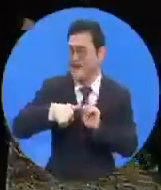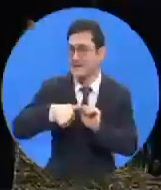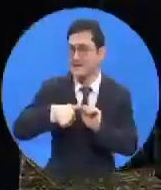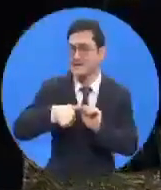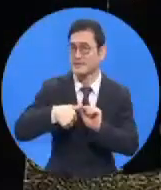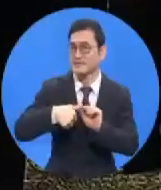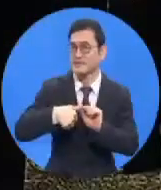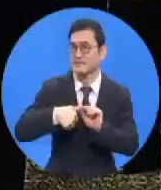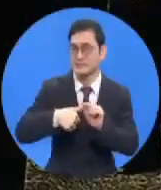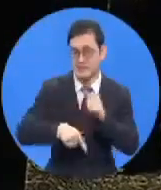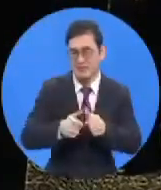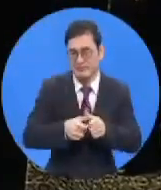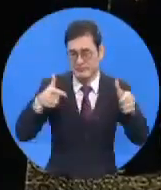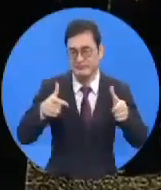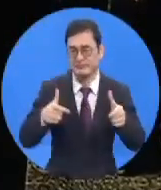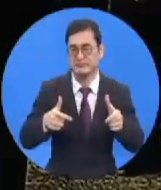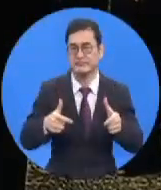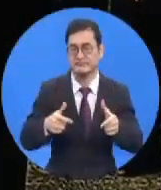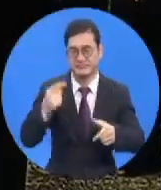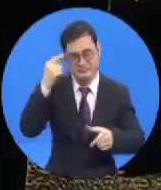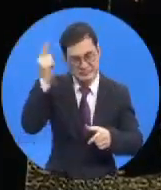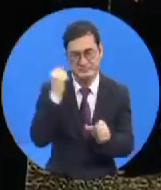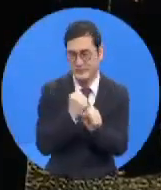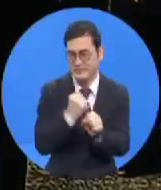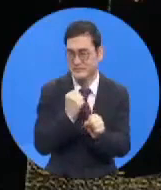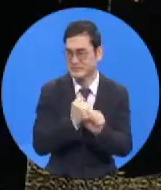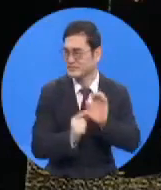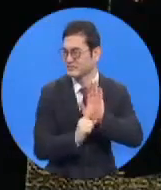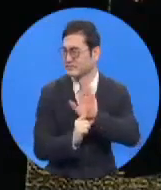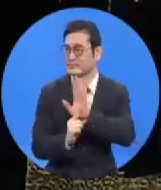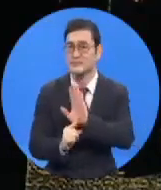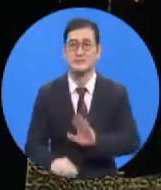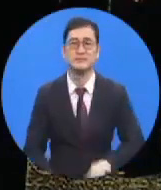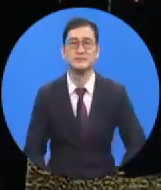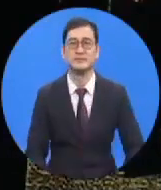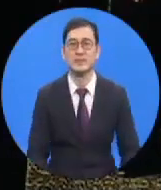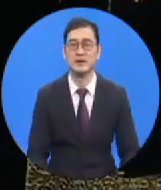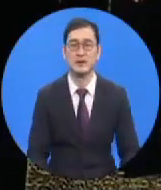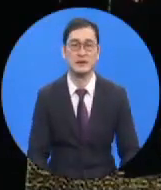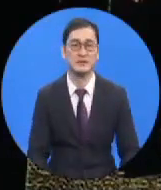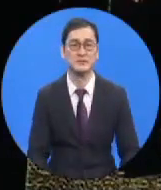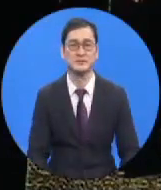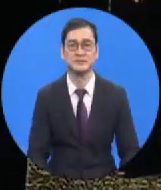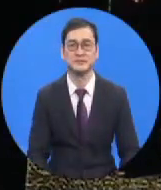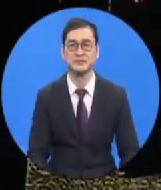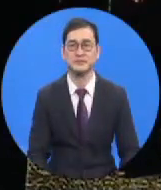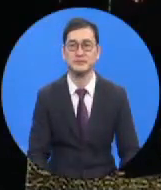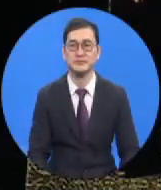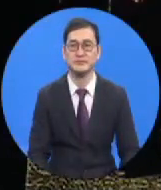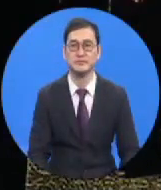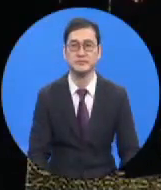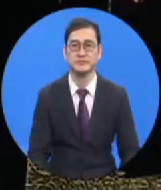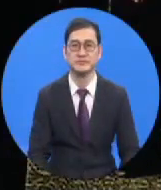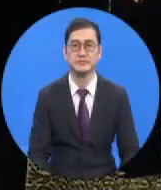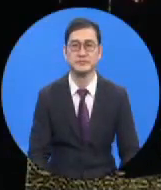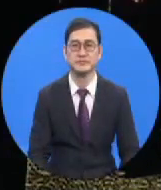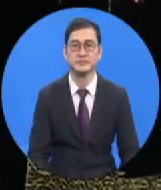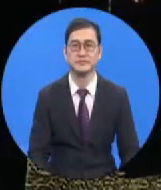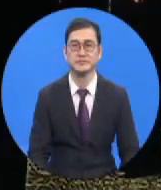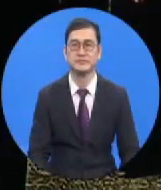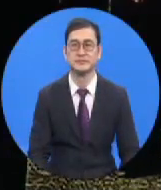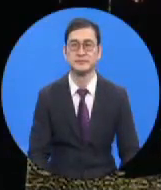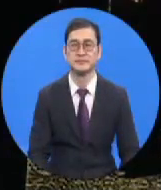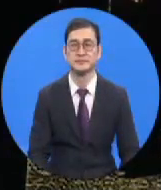그제 김정은 국무위원장을 비롯해서 북한 수뇌부가 모두 태양궁전을 방문했었는데